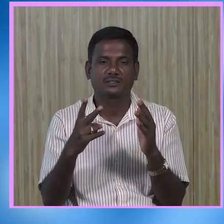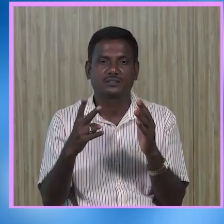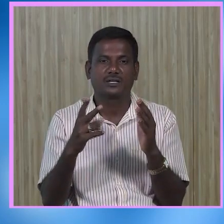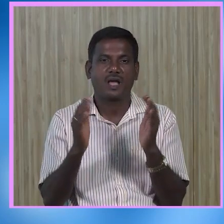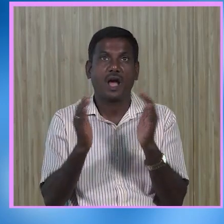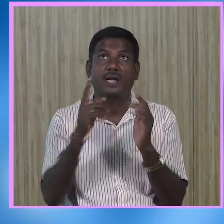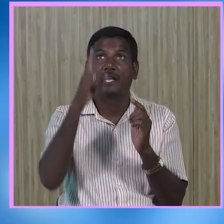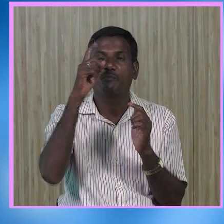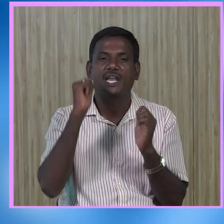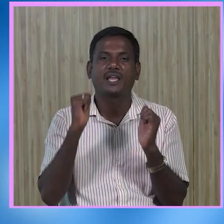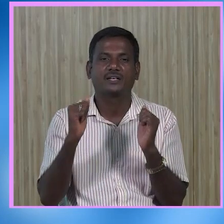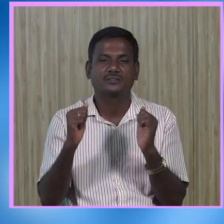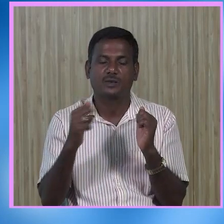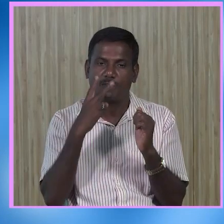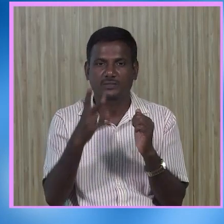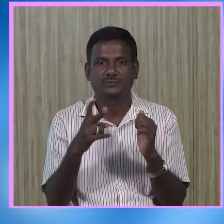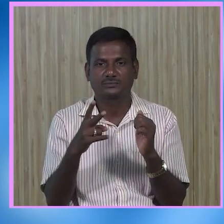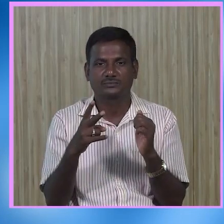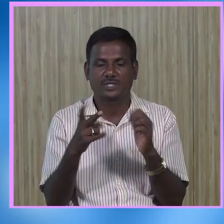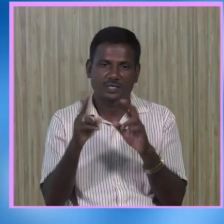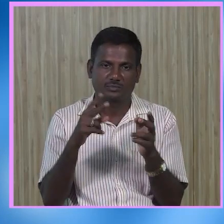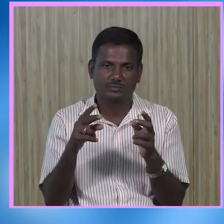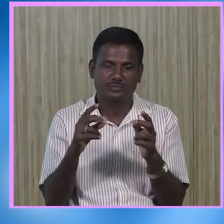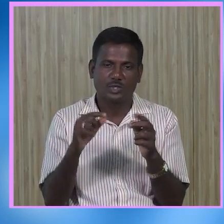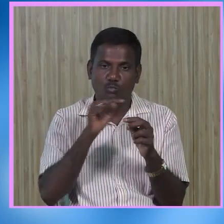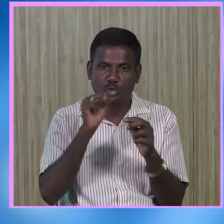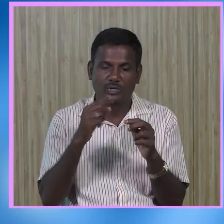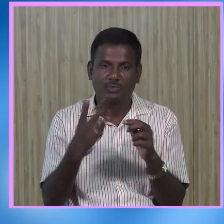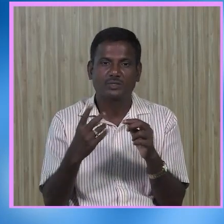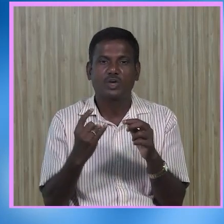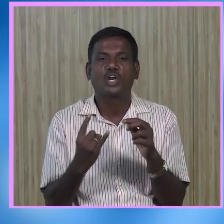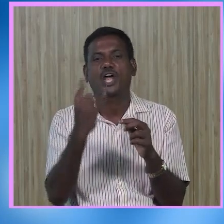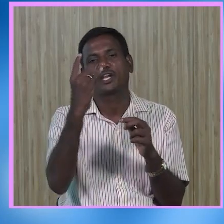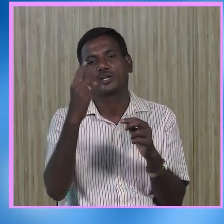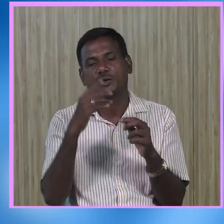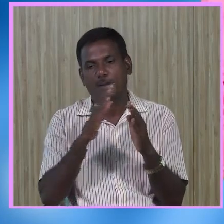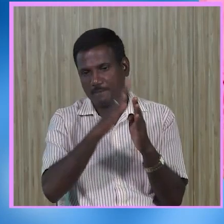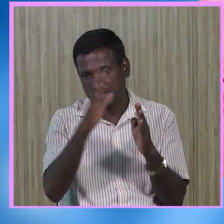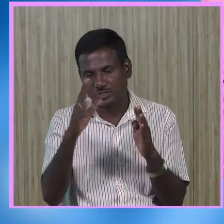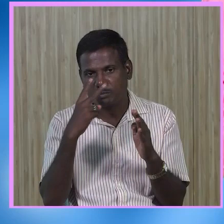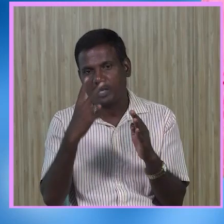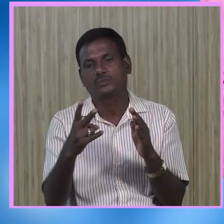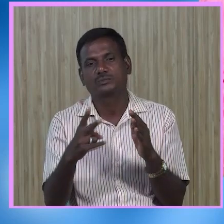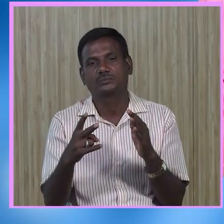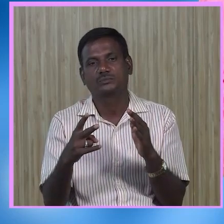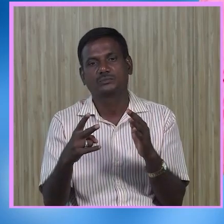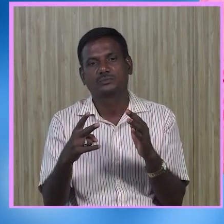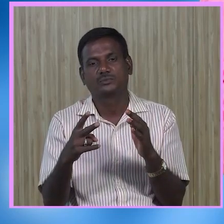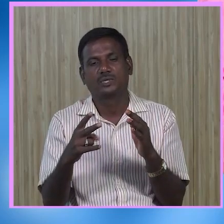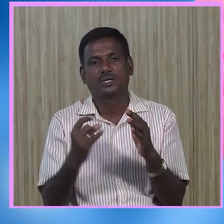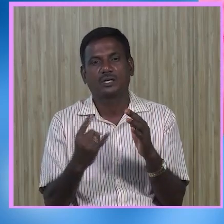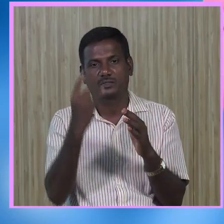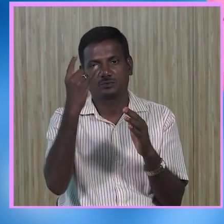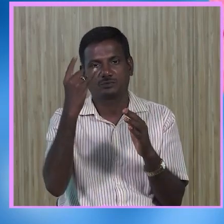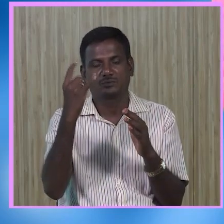என்ன, அண்டம்னா என்ன பார்த்துருக்கோம். அது மட்டும் இல்லாமல் மிக முக்கியமான பகுதியான ராக்கெட்டின் பகுதிகள் அதை பார்த்துருக்கோம். அது மட்டும்